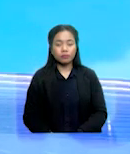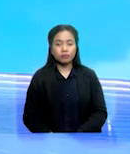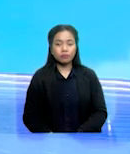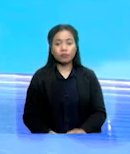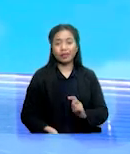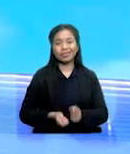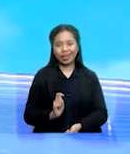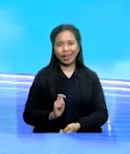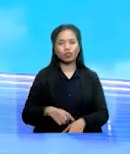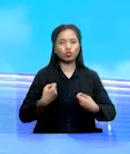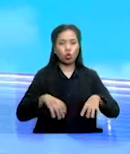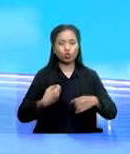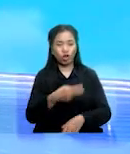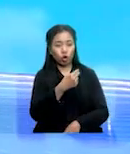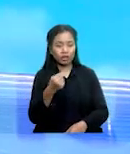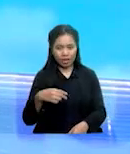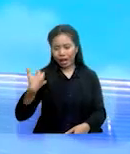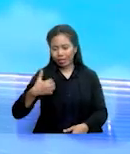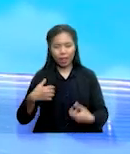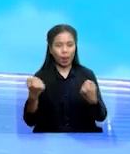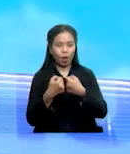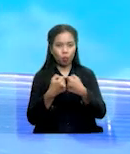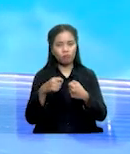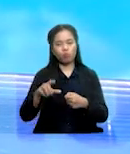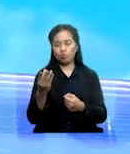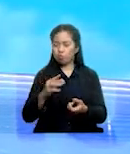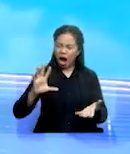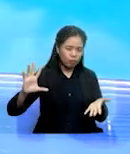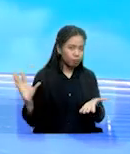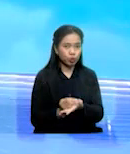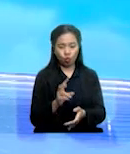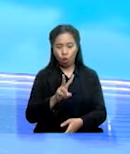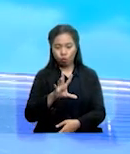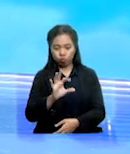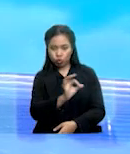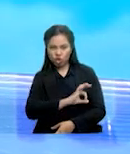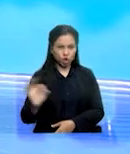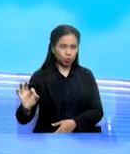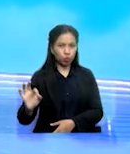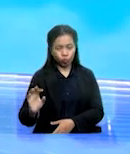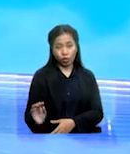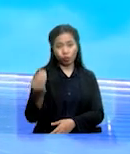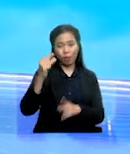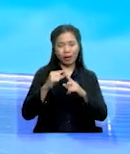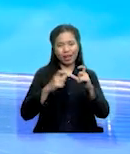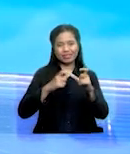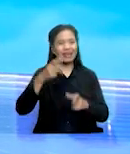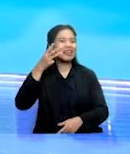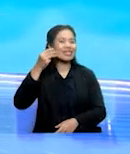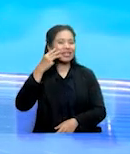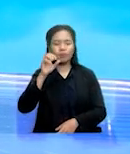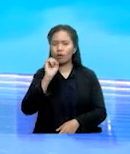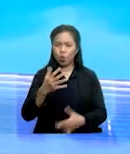pemirsa penjualan tiket laga Timnas Indonesia melawan Argentina telah habis terjual sebanyak 20.000 tiket Ketum PSSI